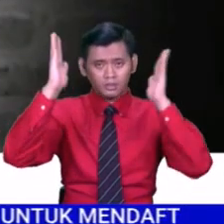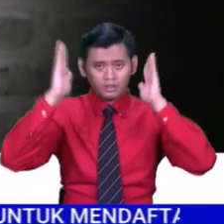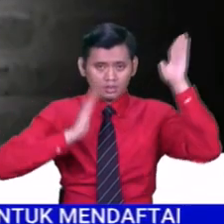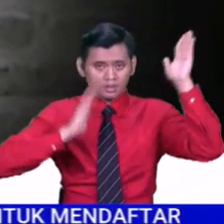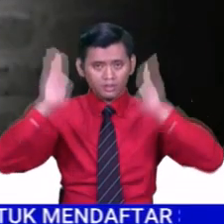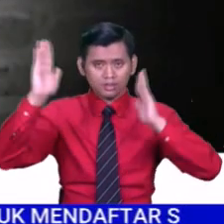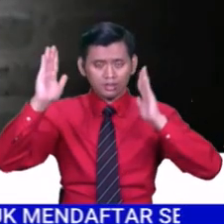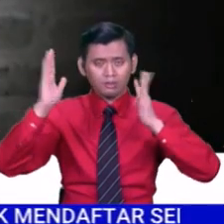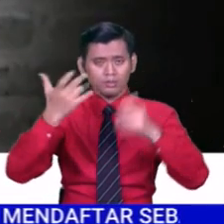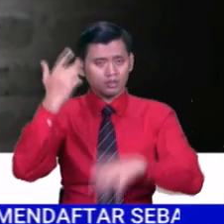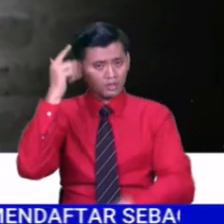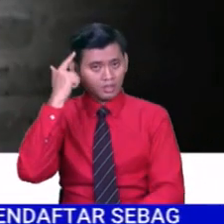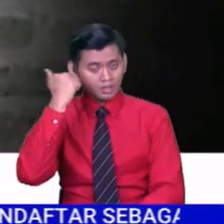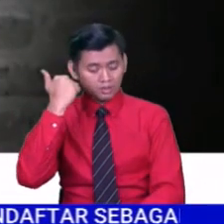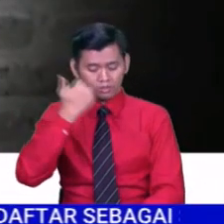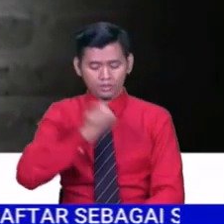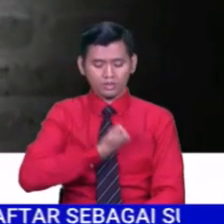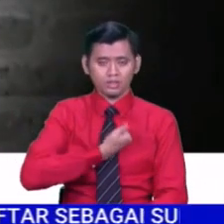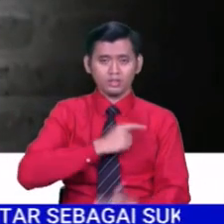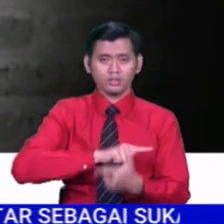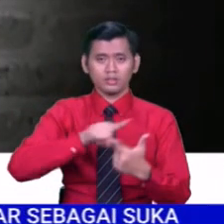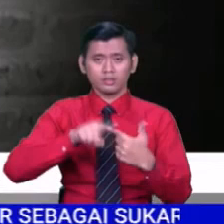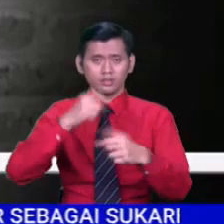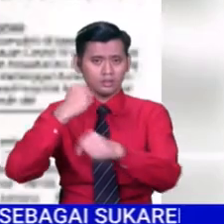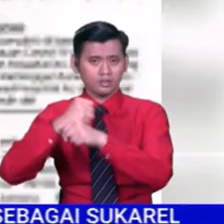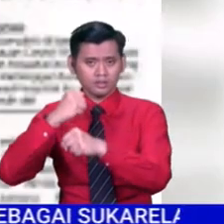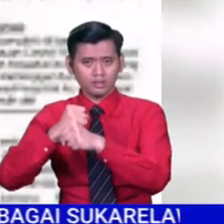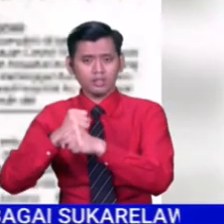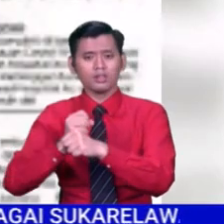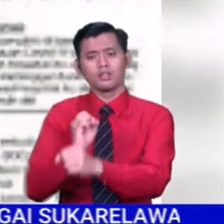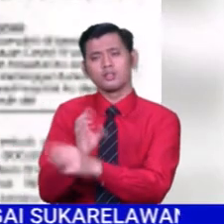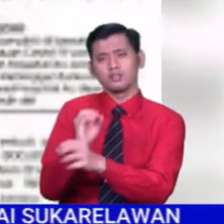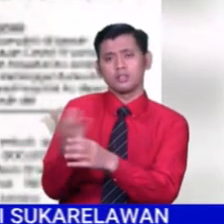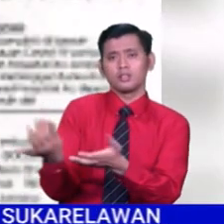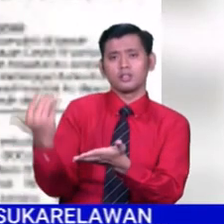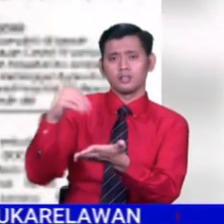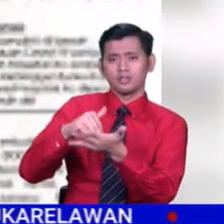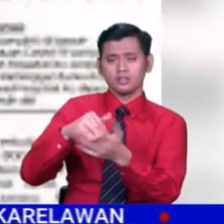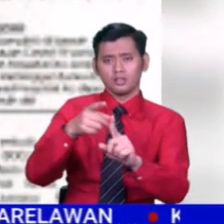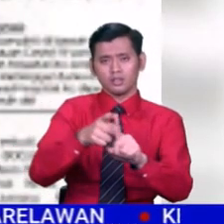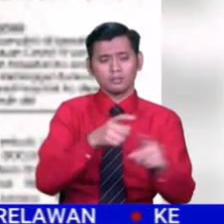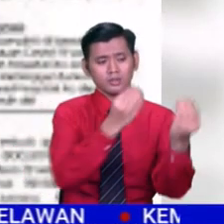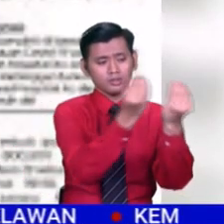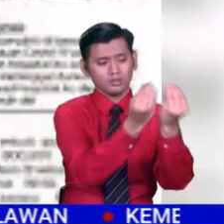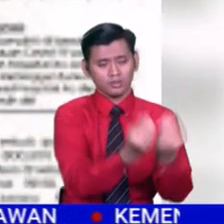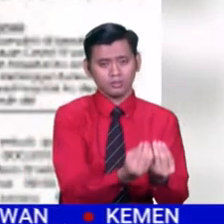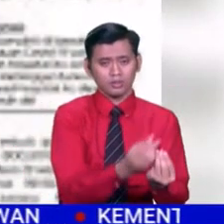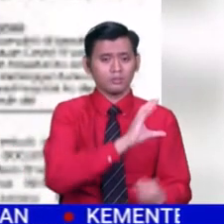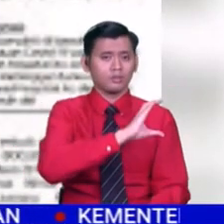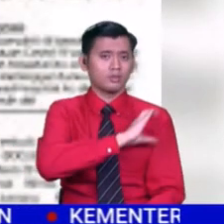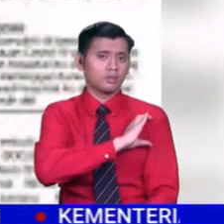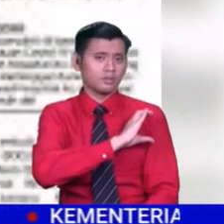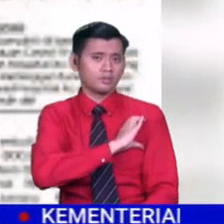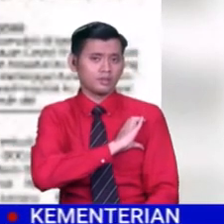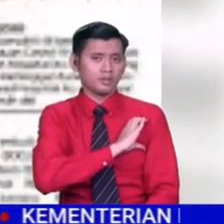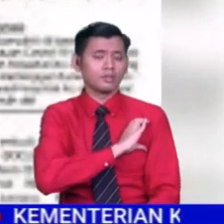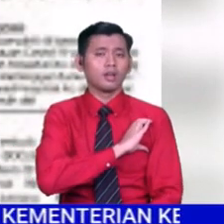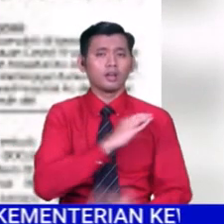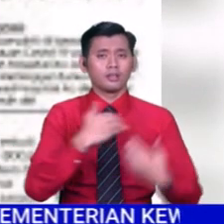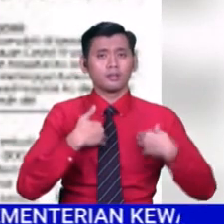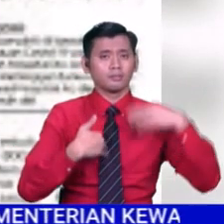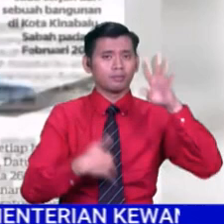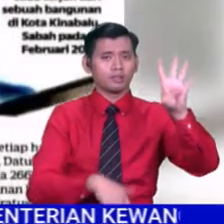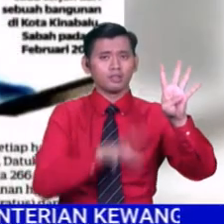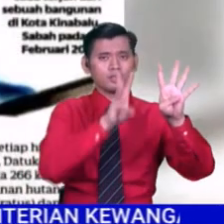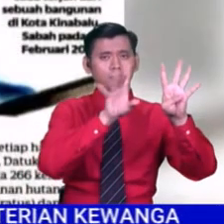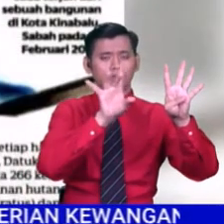berdepan dengan tekanan kehidupan dan bekerja secara produktif. Menerusi data Polis Diraja Malaysia PDRM, sebanyak